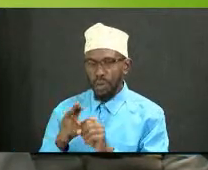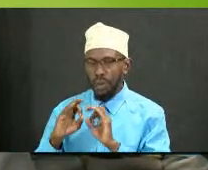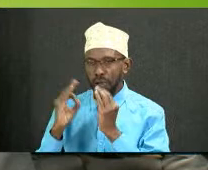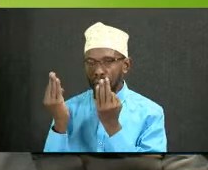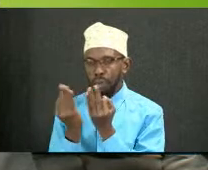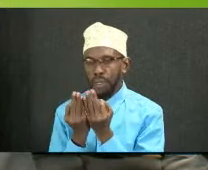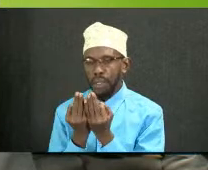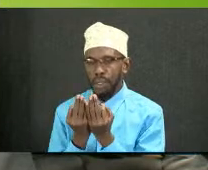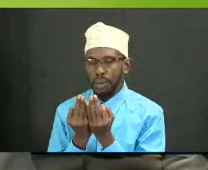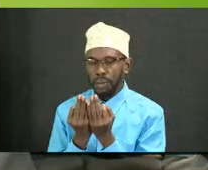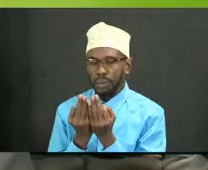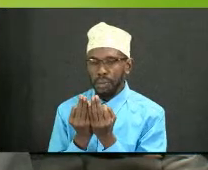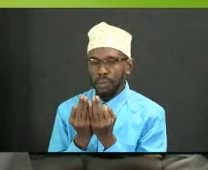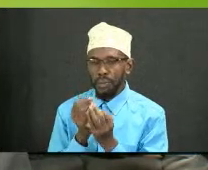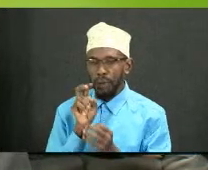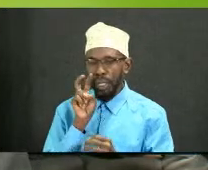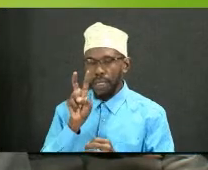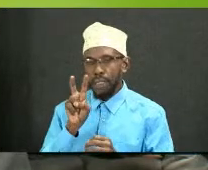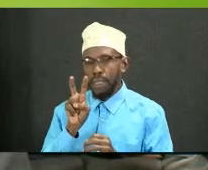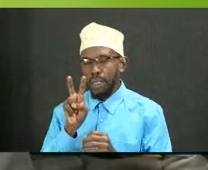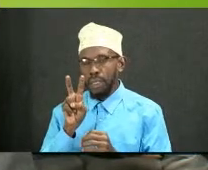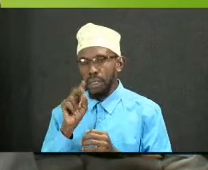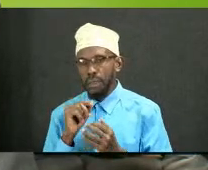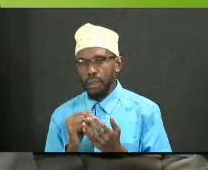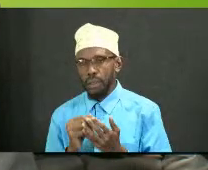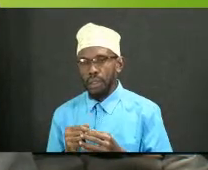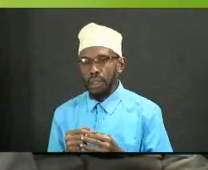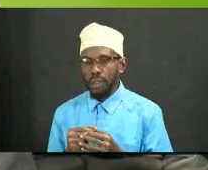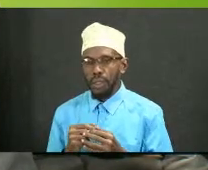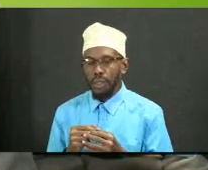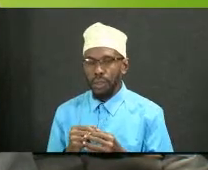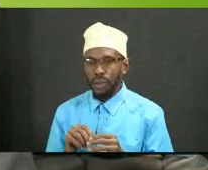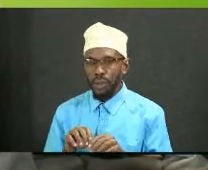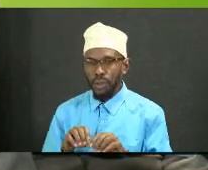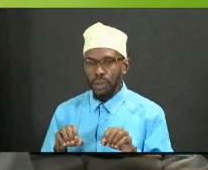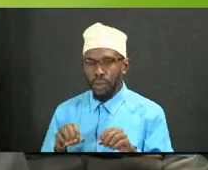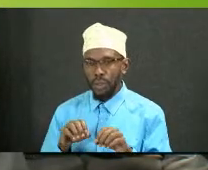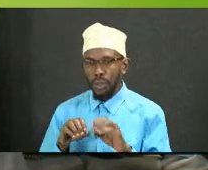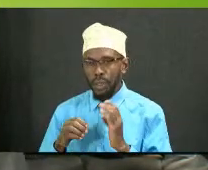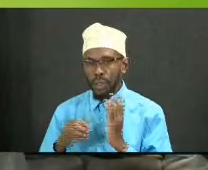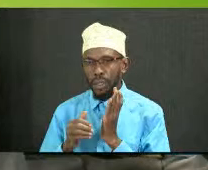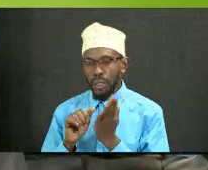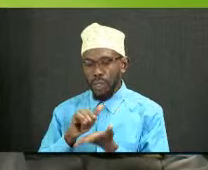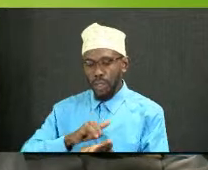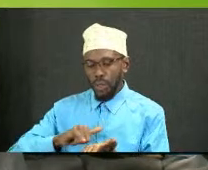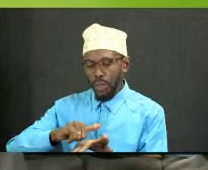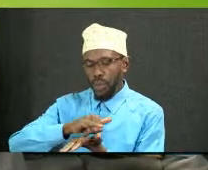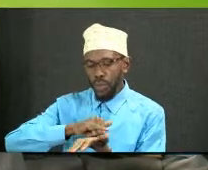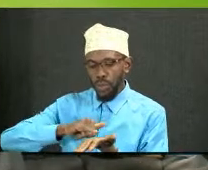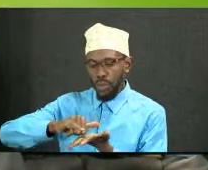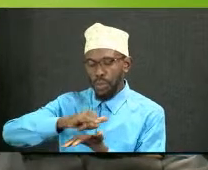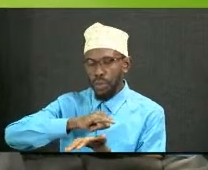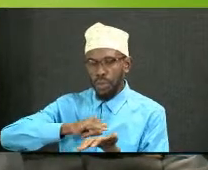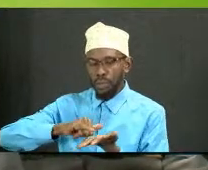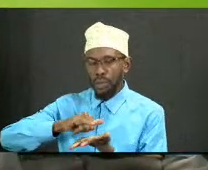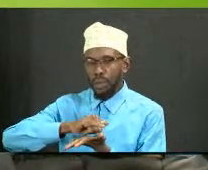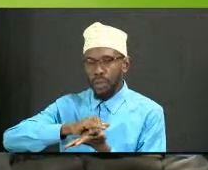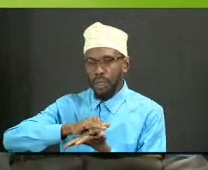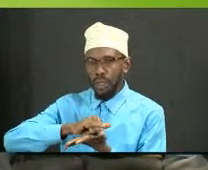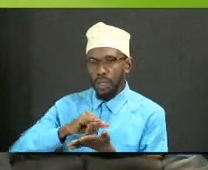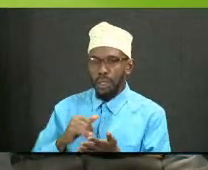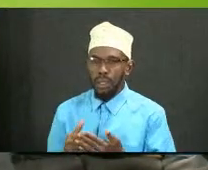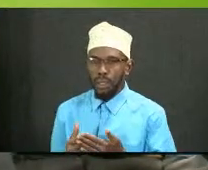familia. Nikitizama kwenye YouTube yetu hapa naona kuna sijui ni mwanaume ama ni